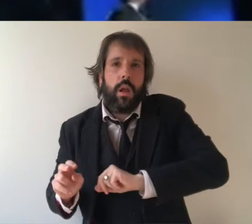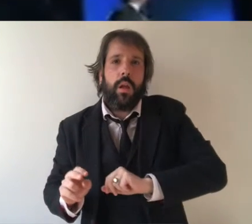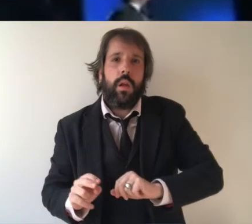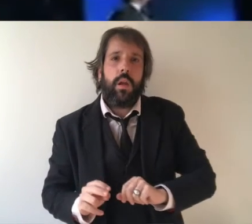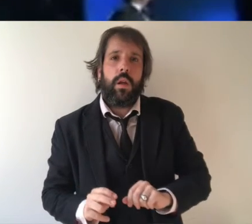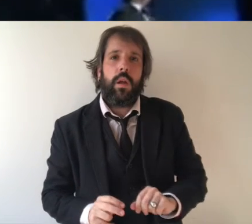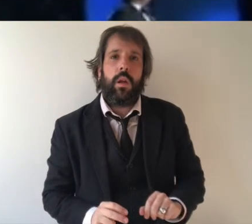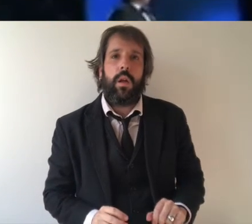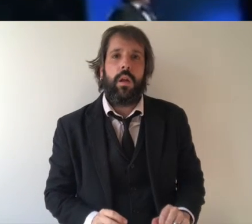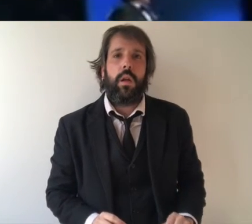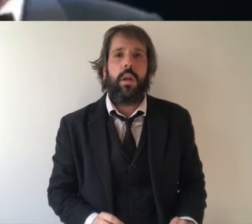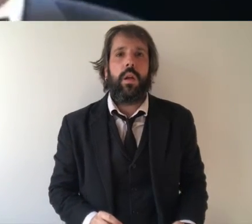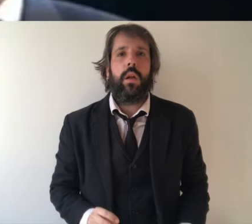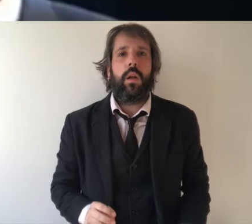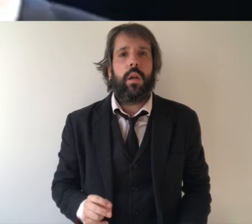étoilé,